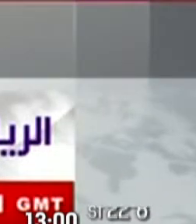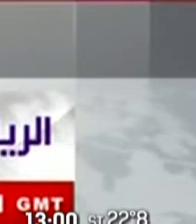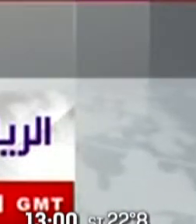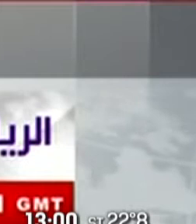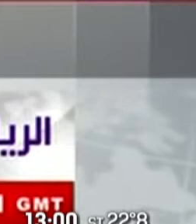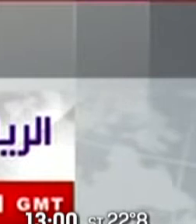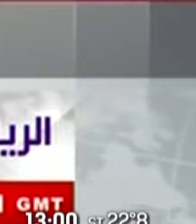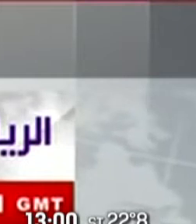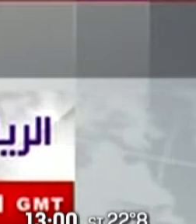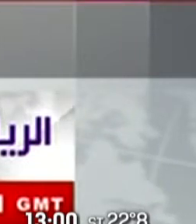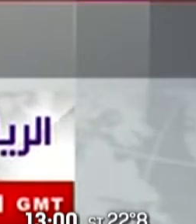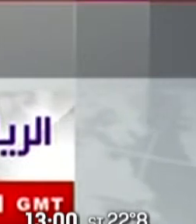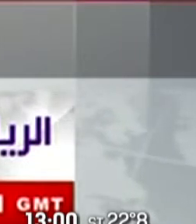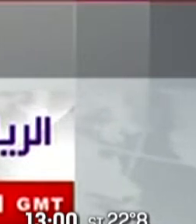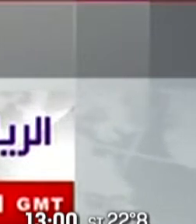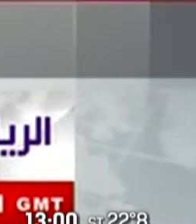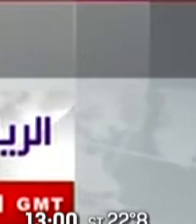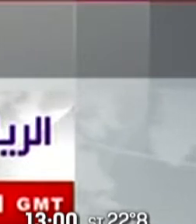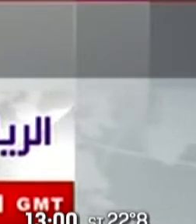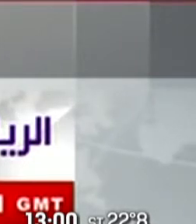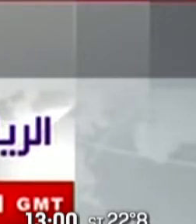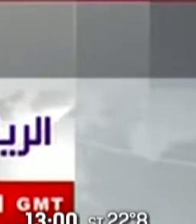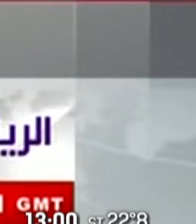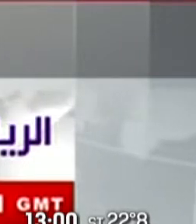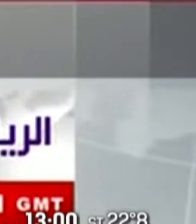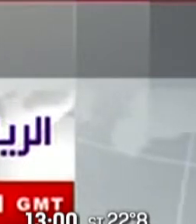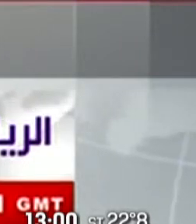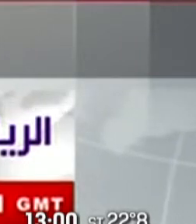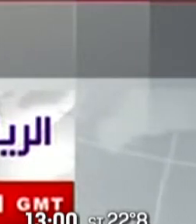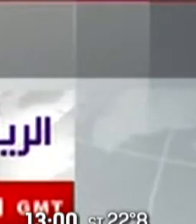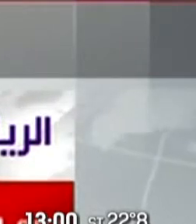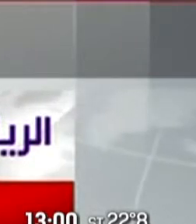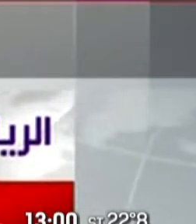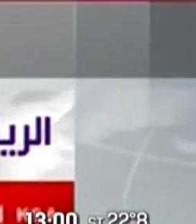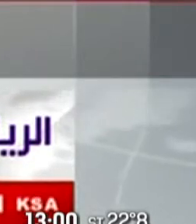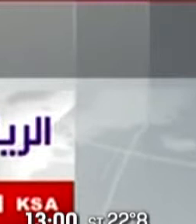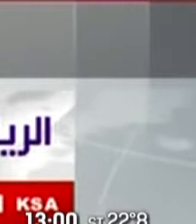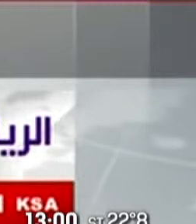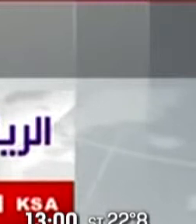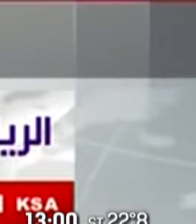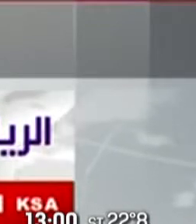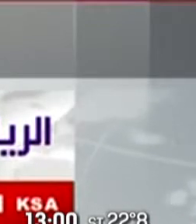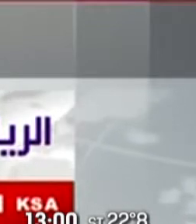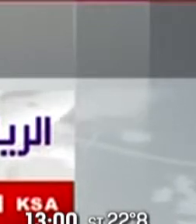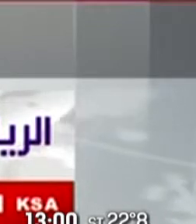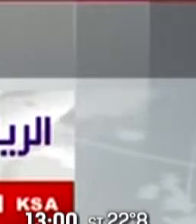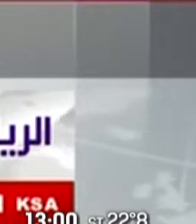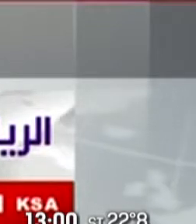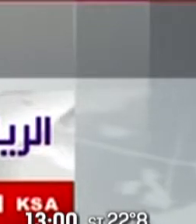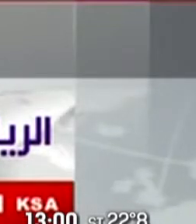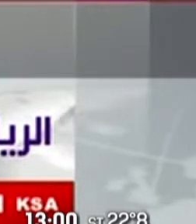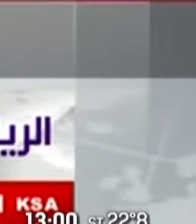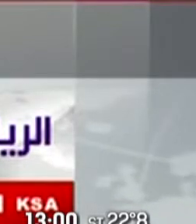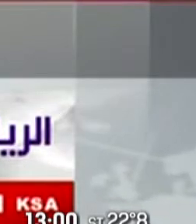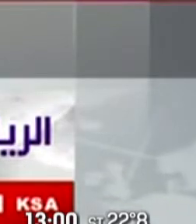عن المضمون وأهمية الوضع الحالي في المنطقة والوضع الخاص في لبنان